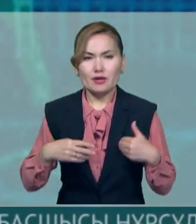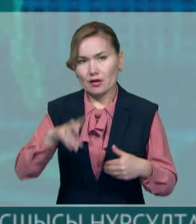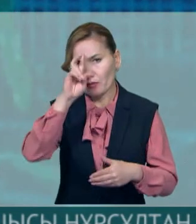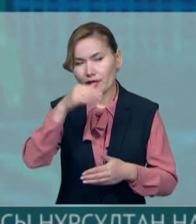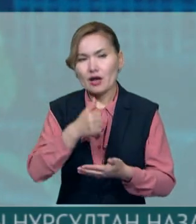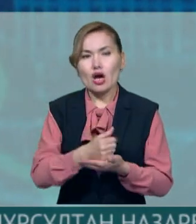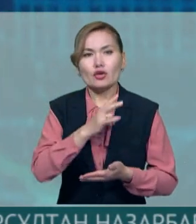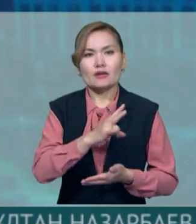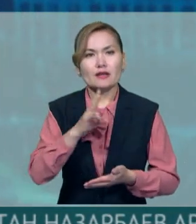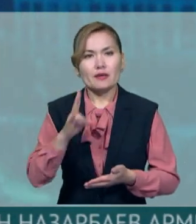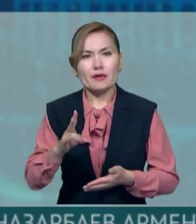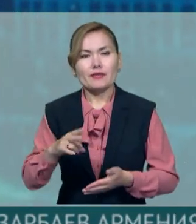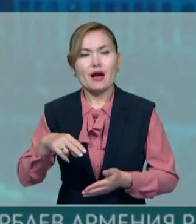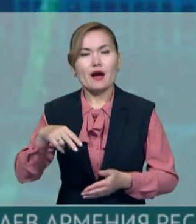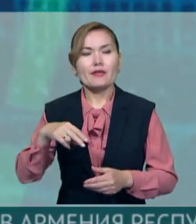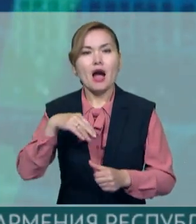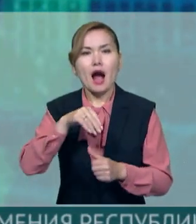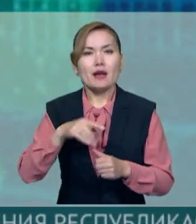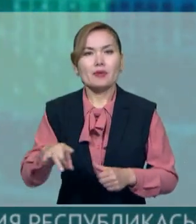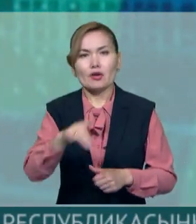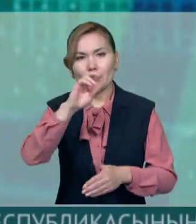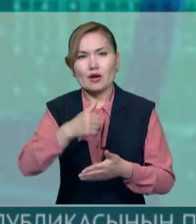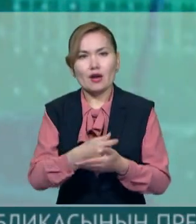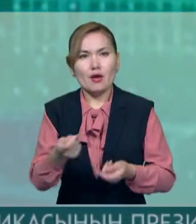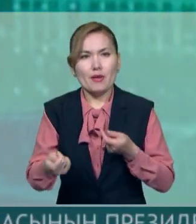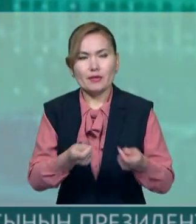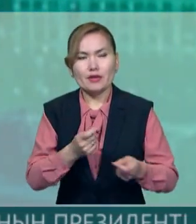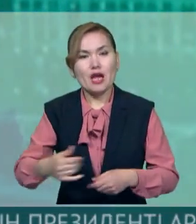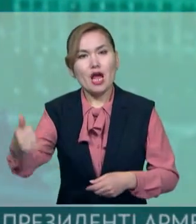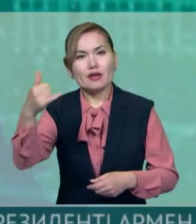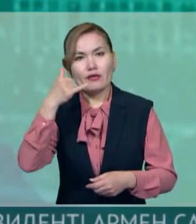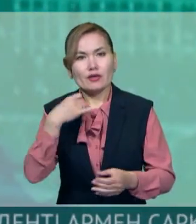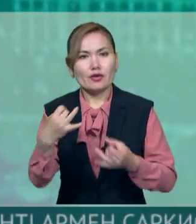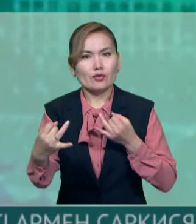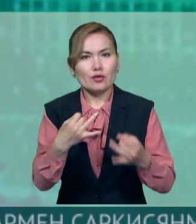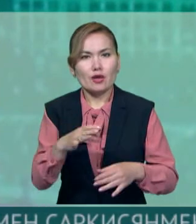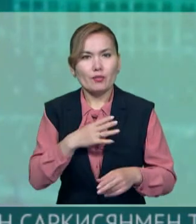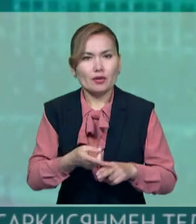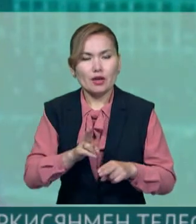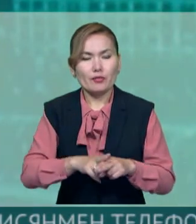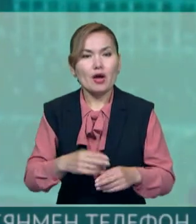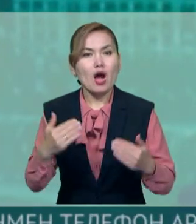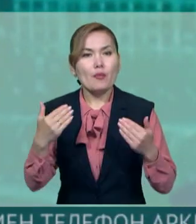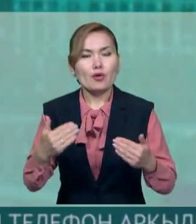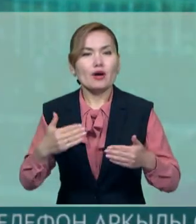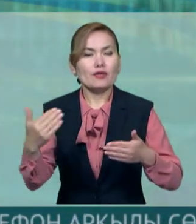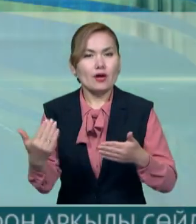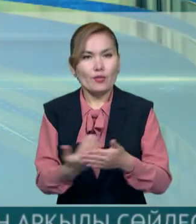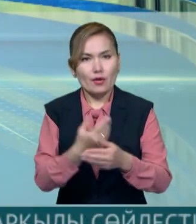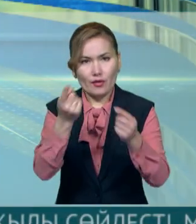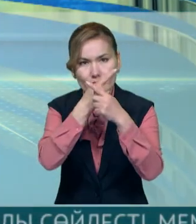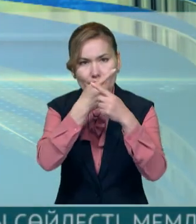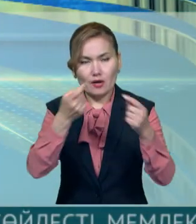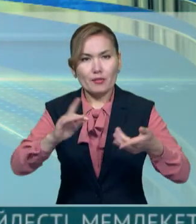Нұрсұлтан Назарбаев Армения Республикасының президенті Армен Саркисянмен телефон арқылы сөйлесті. Бұл туралы ақпарат Ақорданың